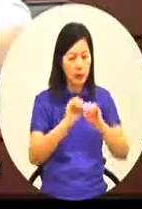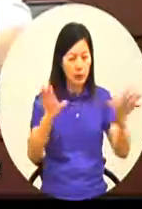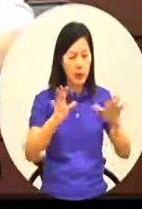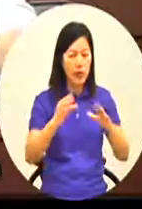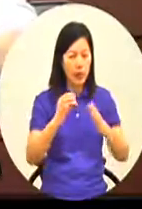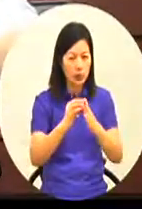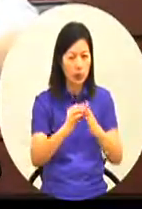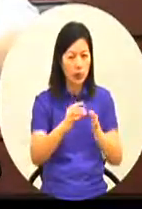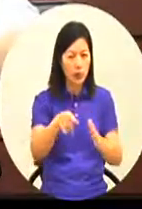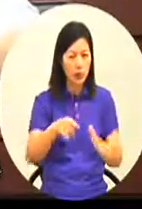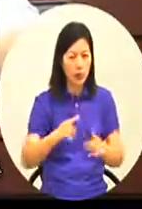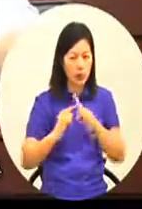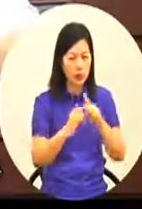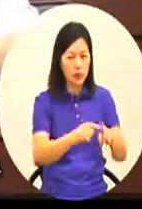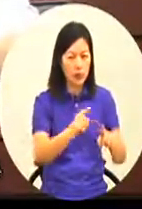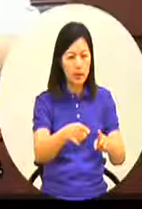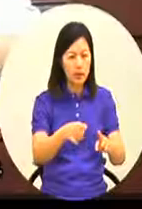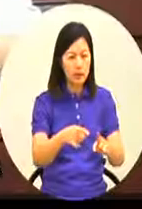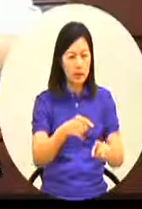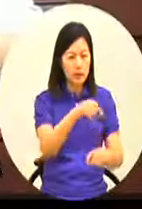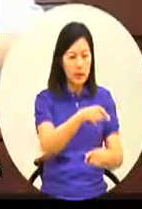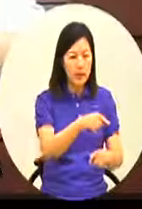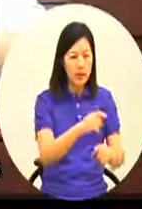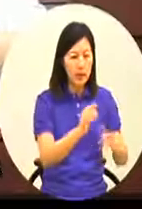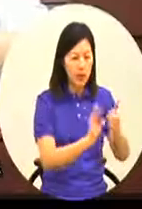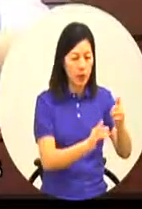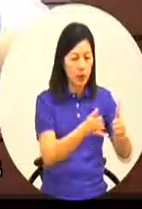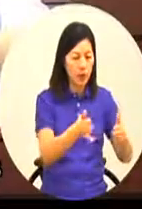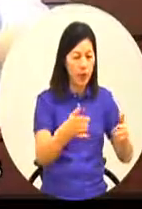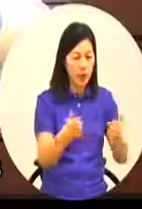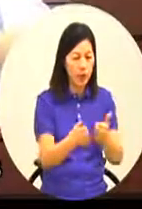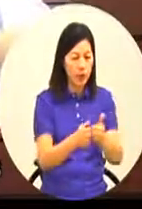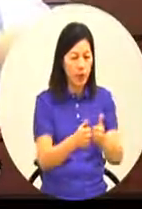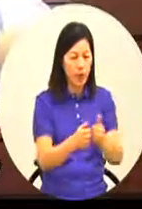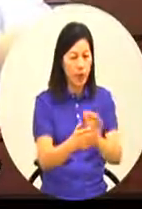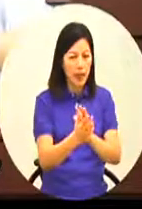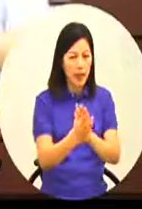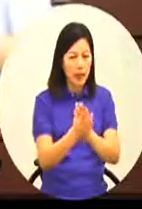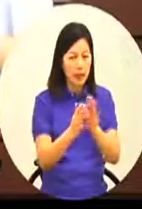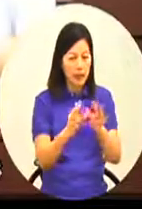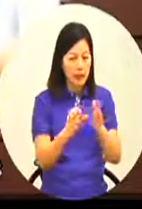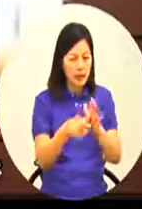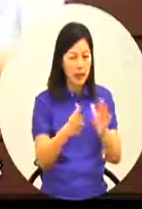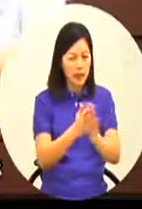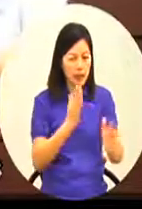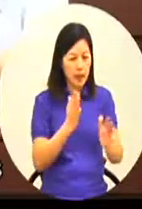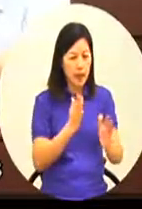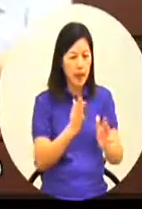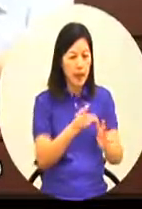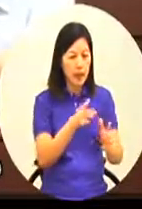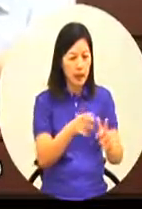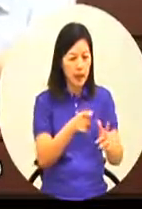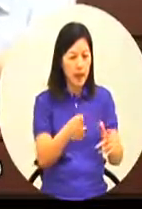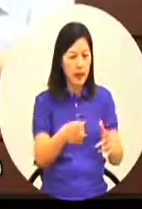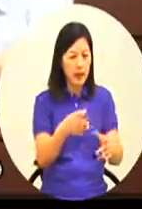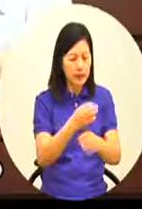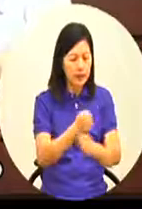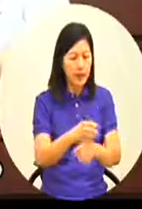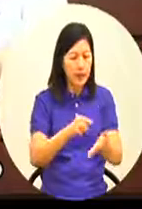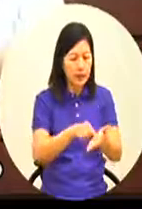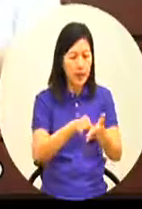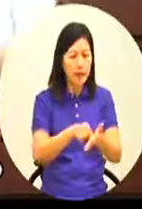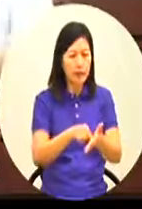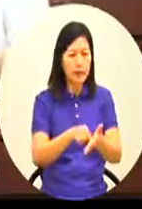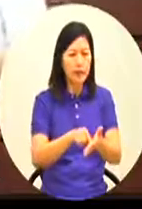愿意去当地跟社区管委会安排个时间来提供说明，那教他们如何去申请。那有必要的时候，如果需要一